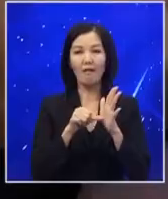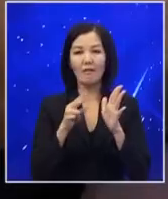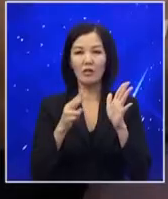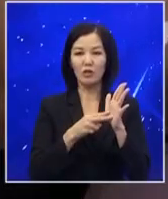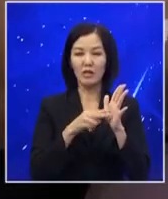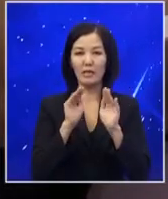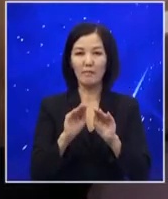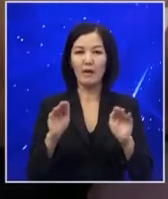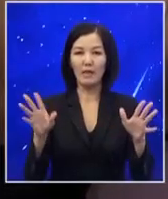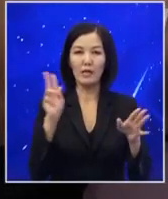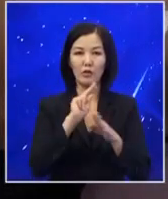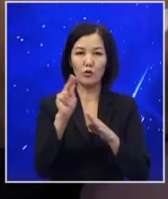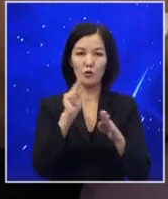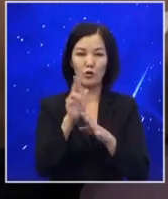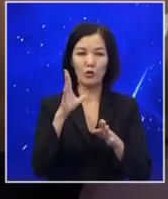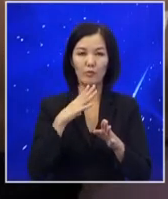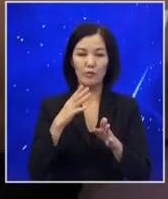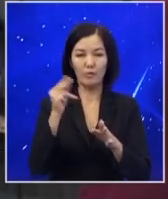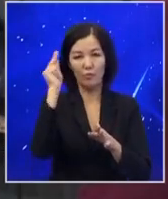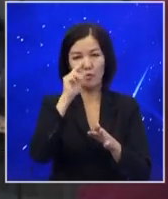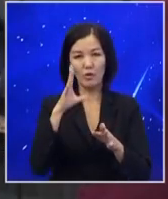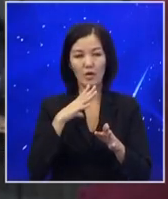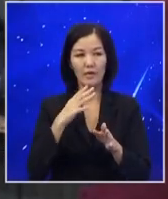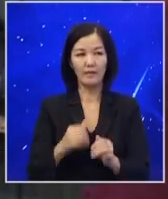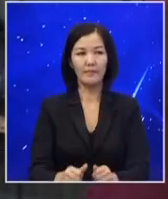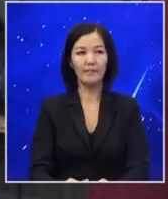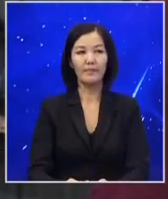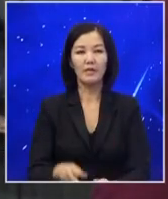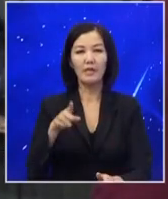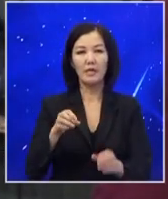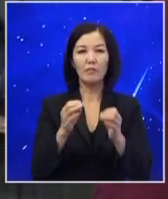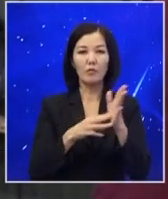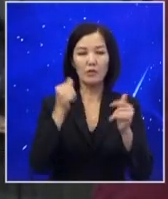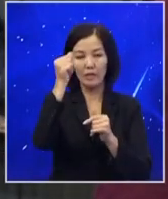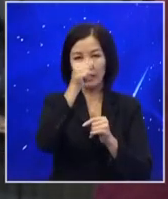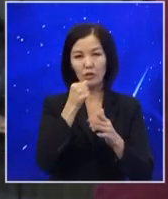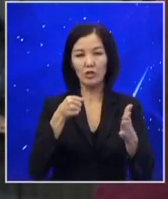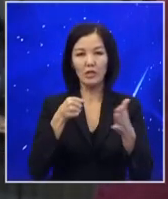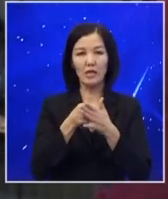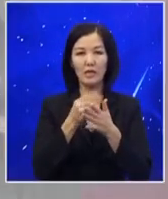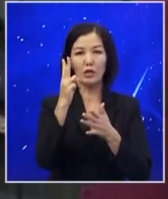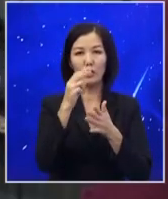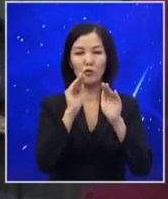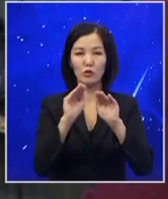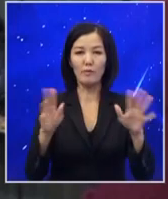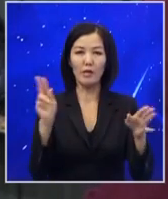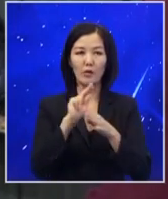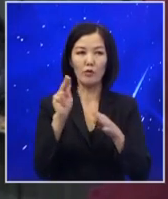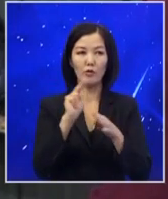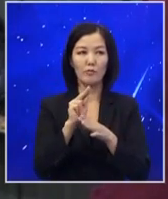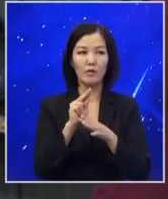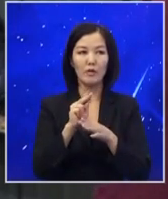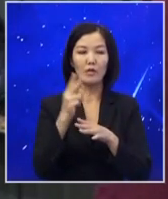де кәсіптік жобалар бойынша білім алған. Мен осы кезге дейін 200-дің үстінде шәкірт тәрбиеледім. Өзімнің осы